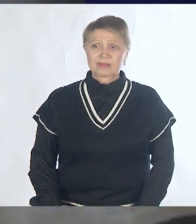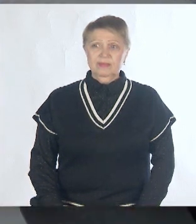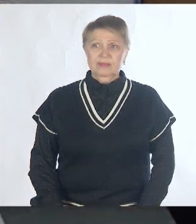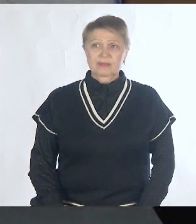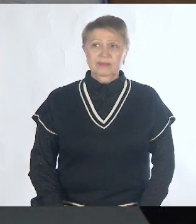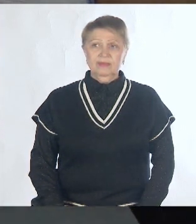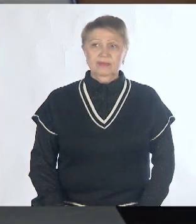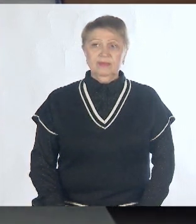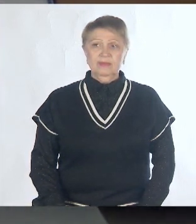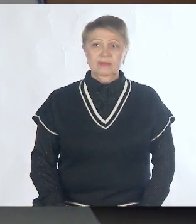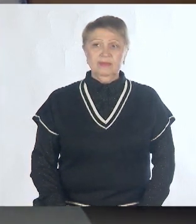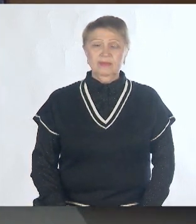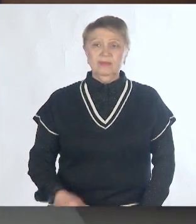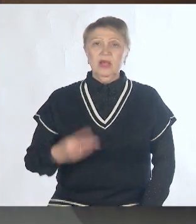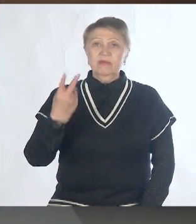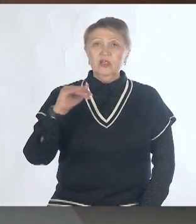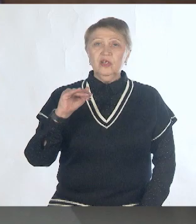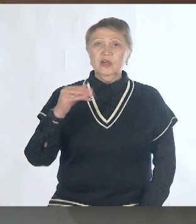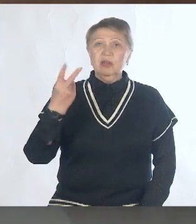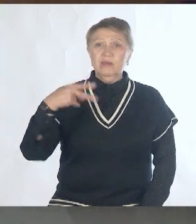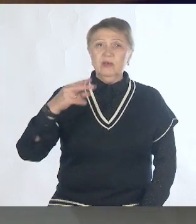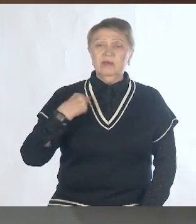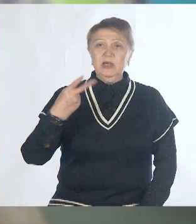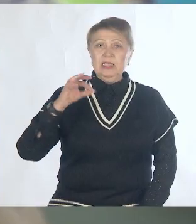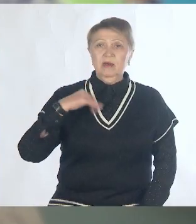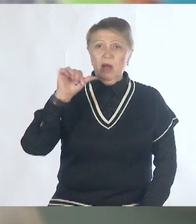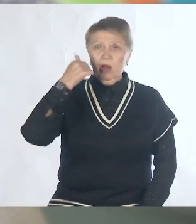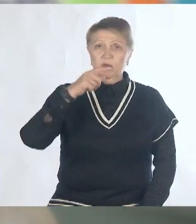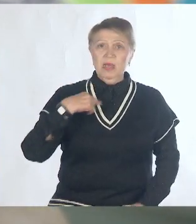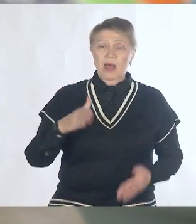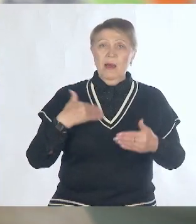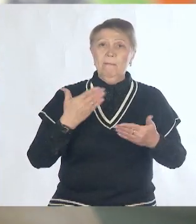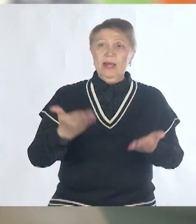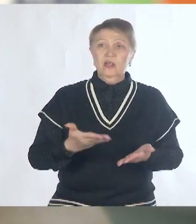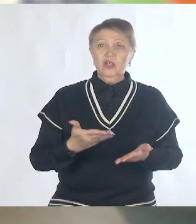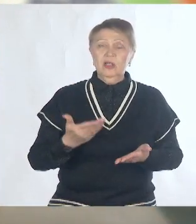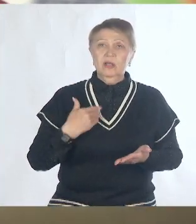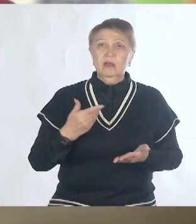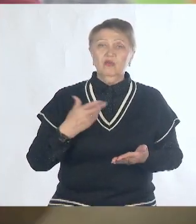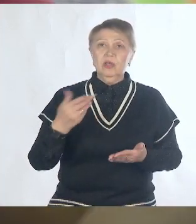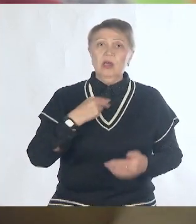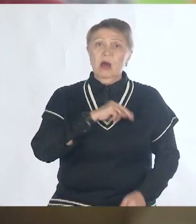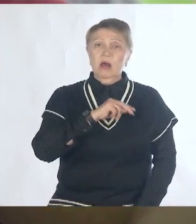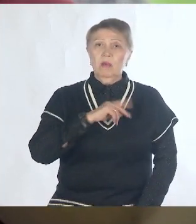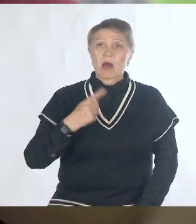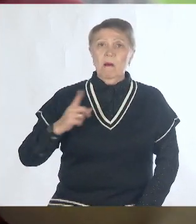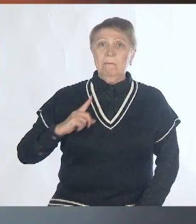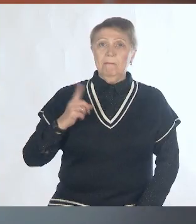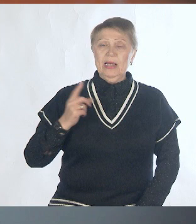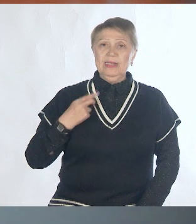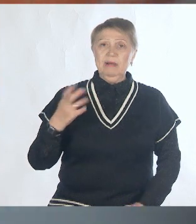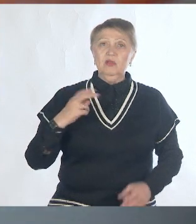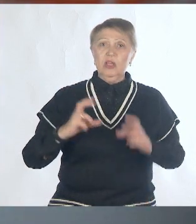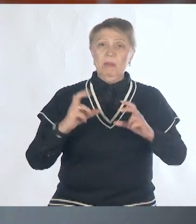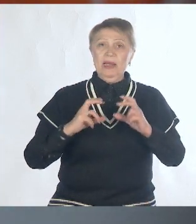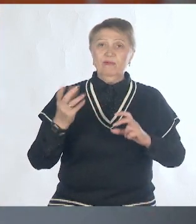то есть а затем катализатор этот раз у нас будет мастера производственного обучения